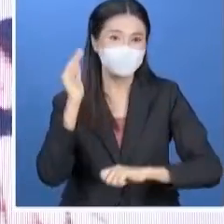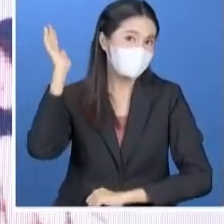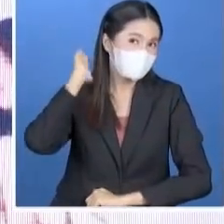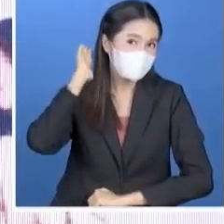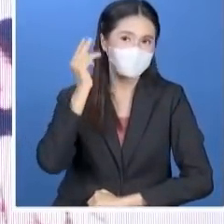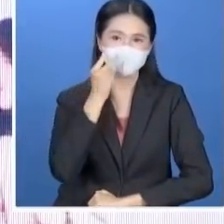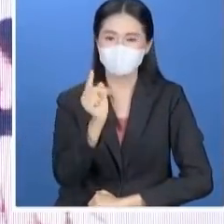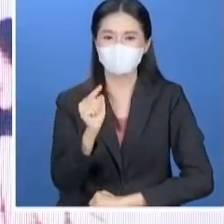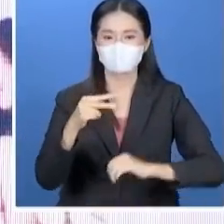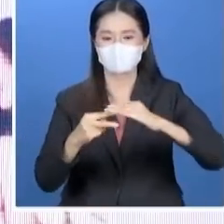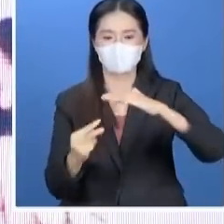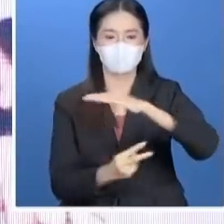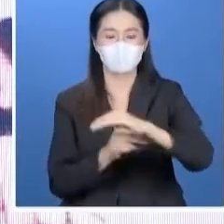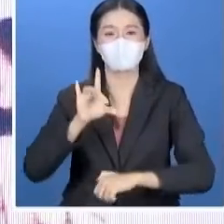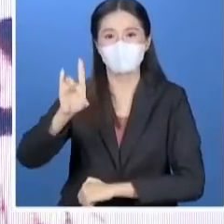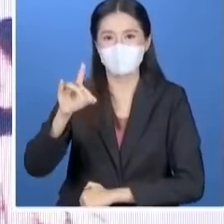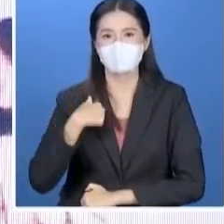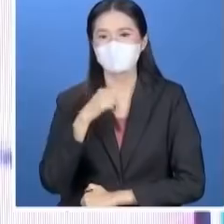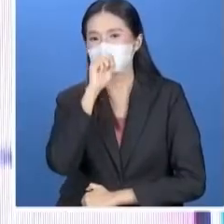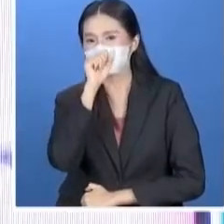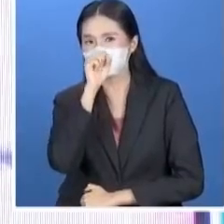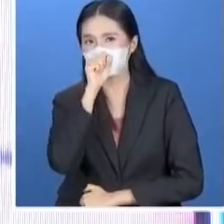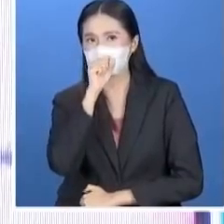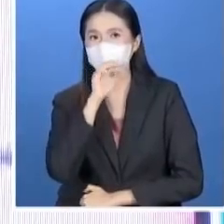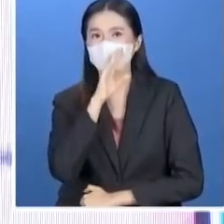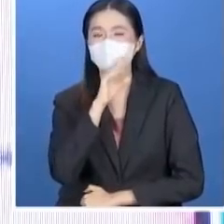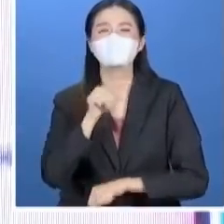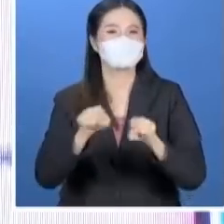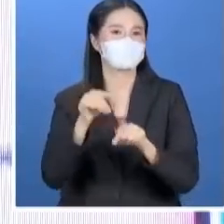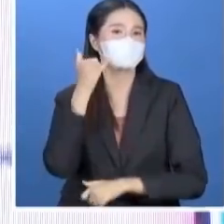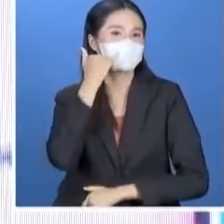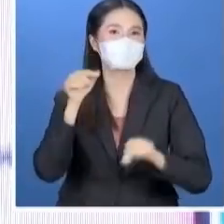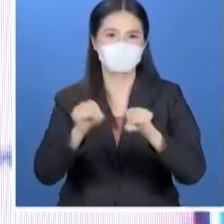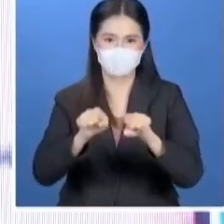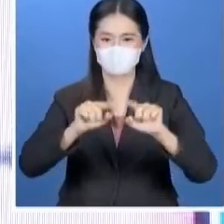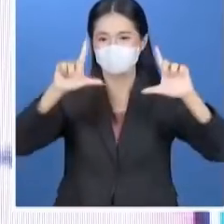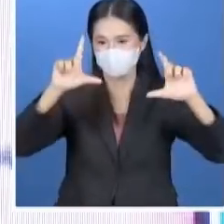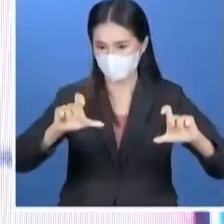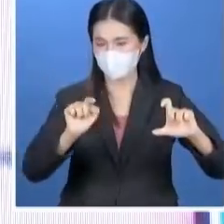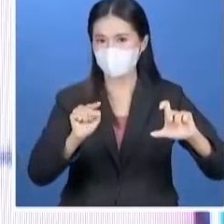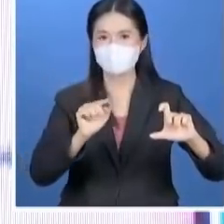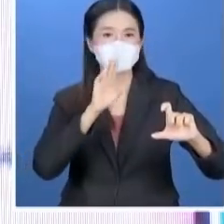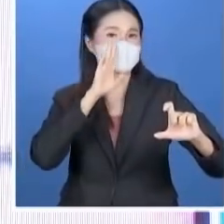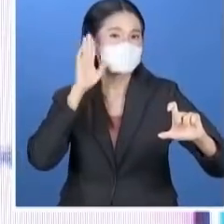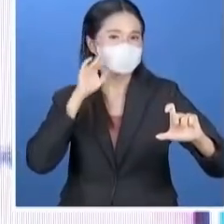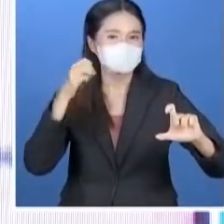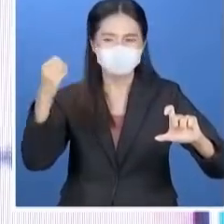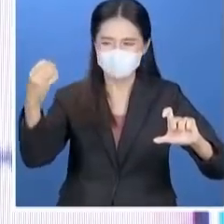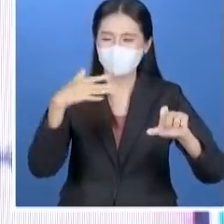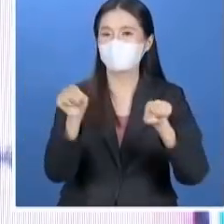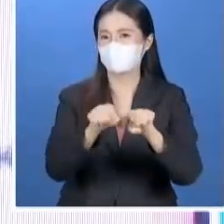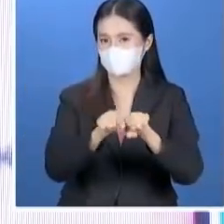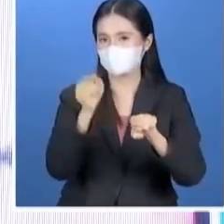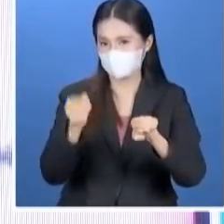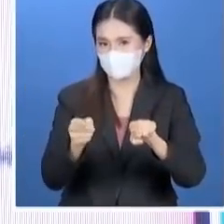ของภาพเป็นสะพานพระราม8ได้มีการทดสอบด้วยโทรศัพท์ชนิดเดียวกันบริเวณเดียวกันและปรับความสว่างให้เทียบเท่าภาพฉ